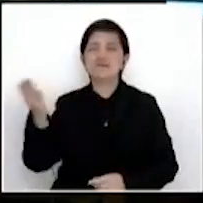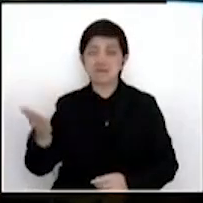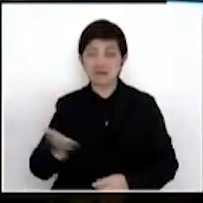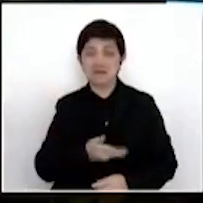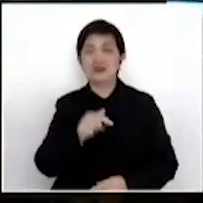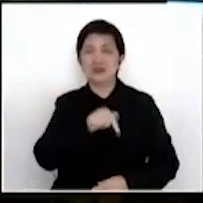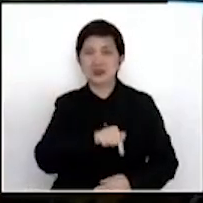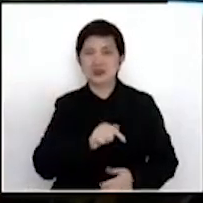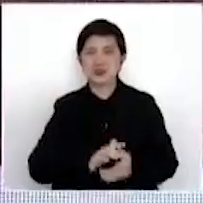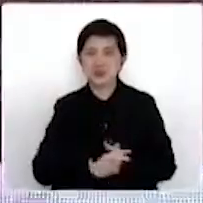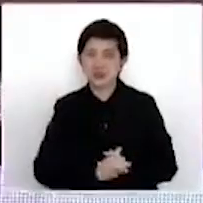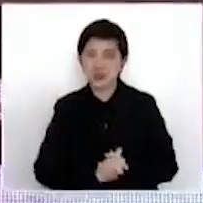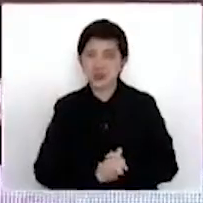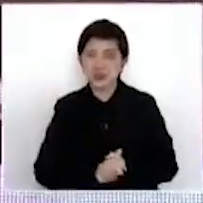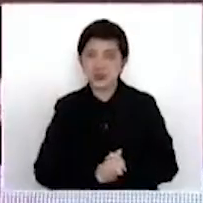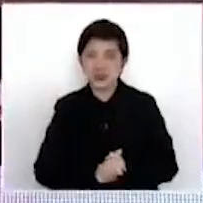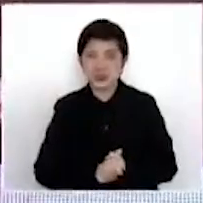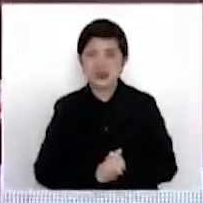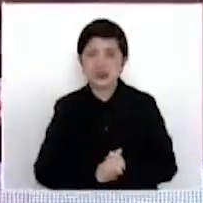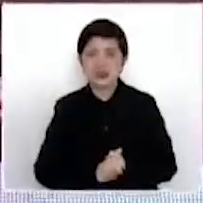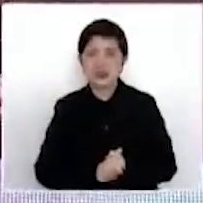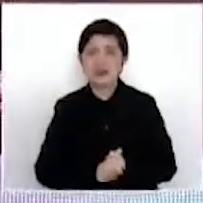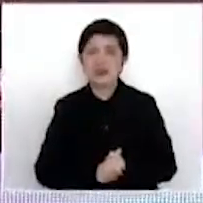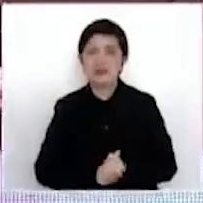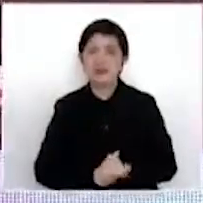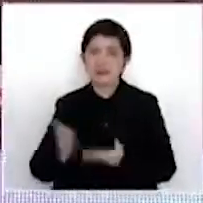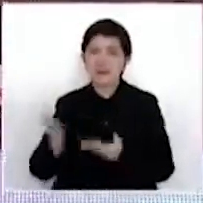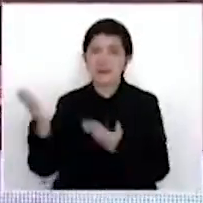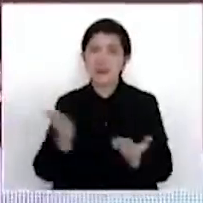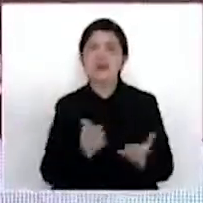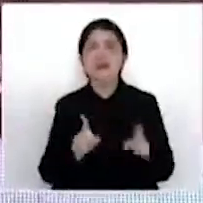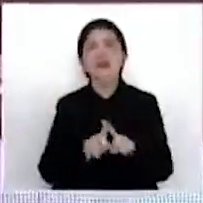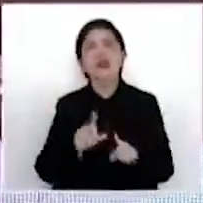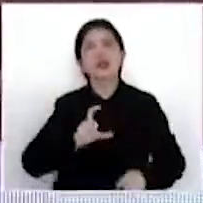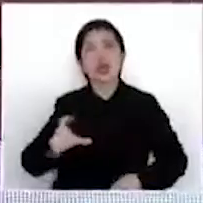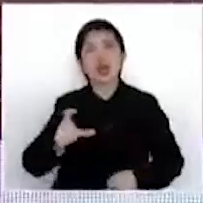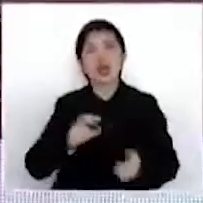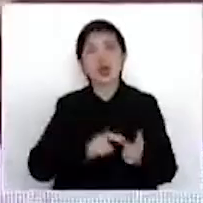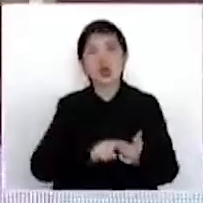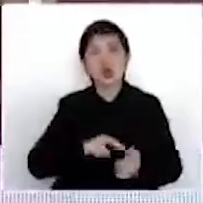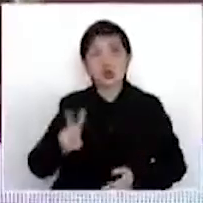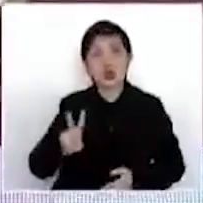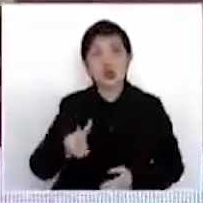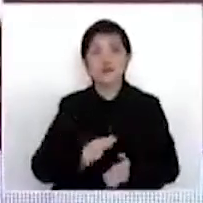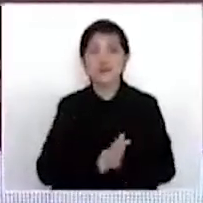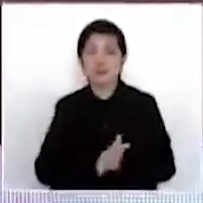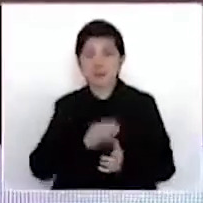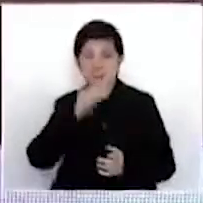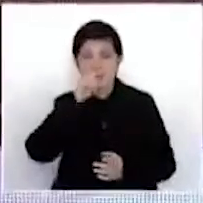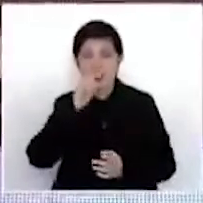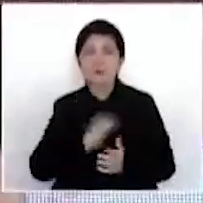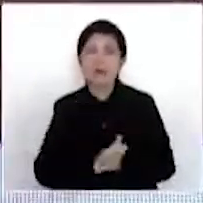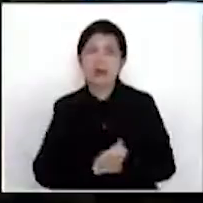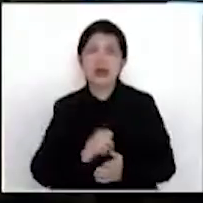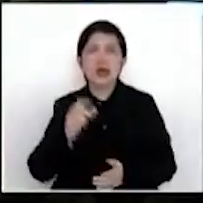silakan untuk kembali ke tempat baik selanjutnya kami beri kesempatan untuk pasangan calon nomor urut du bapak dharmma pongrekun dan bapak Kun